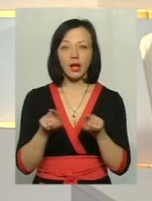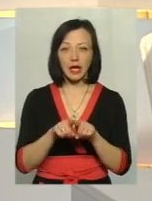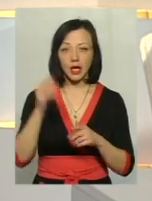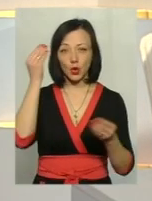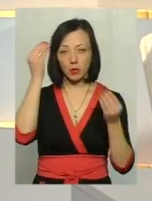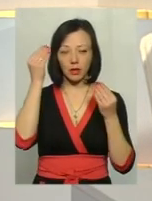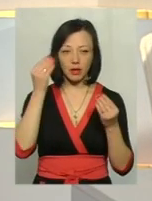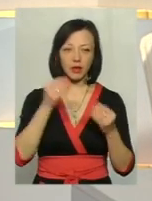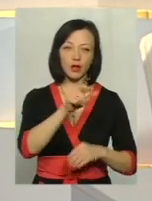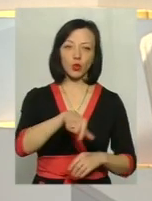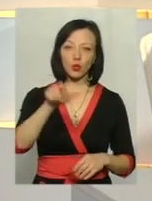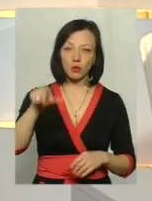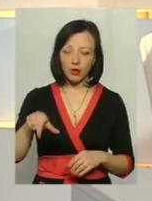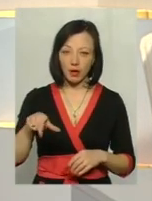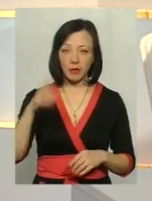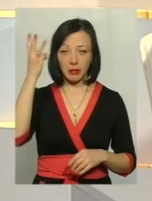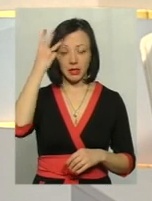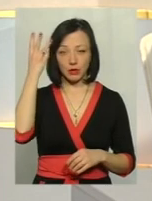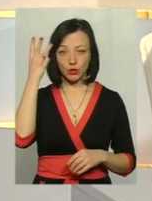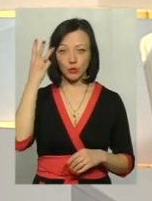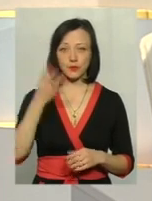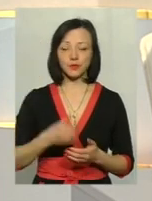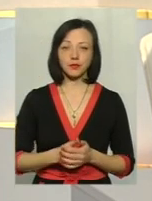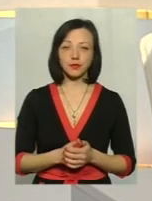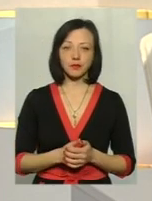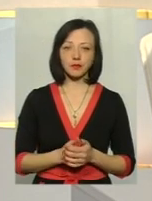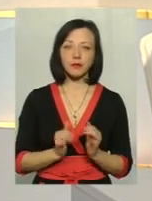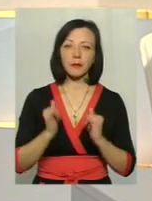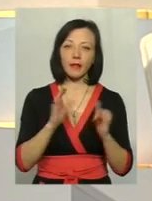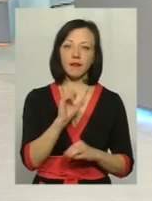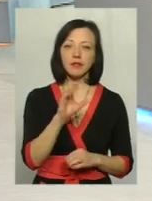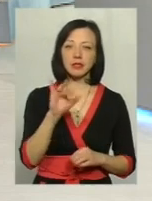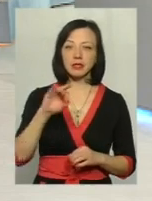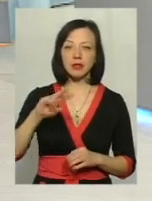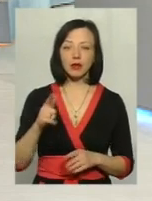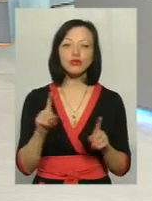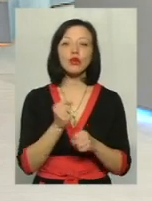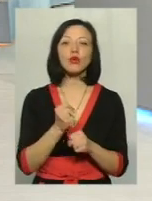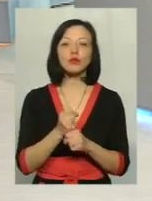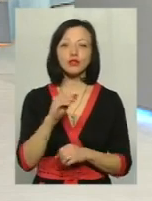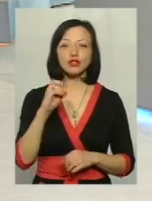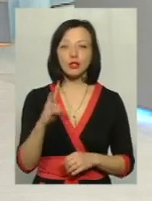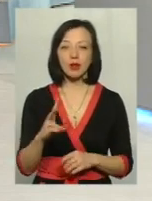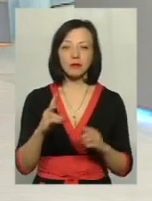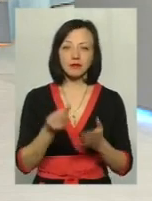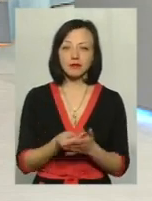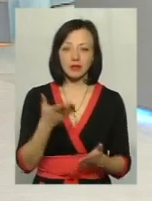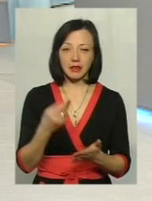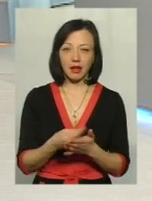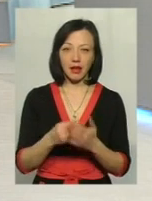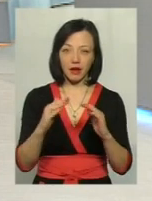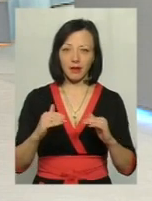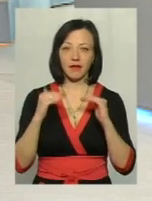думки мешканців обласного центру. Пане Василю, отже, що робить ЖЕК? За що він піднімає тарифи